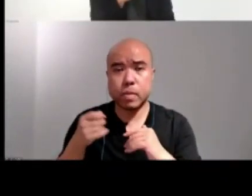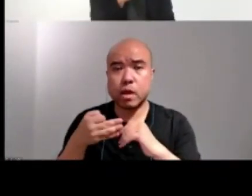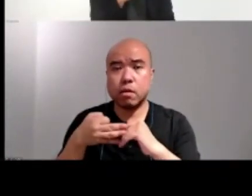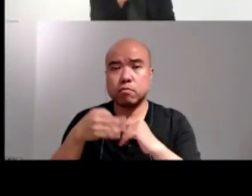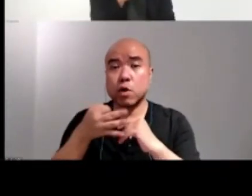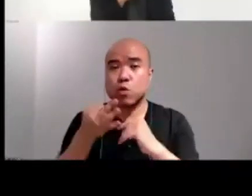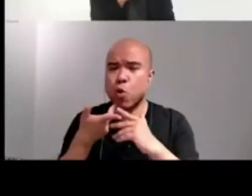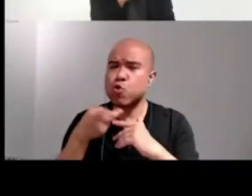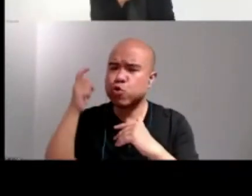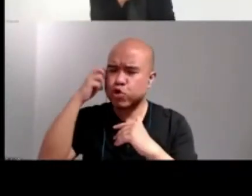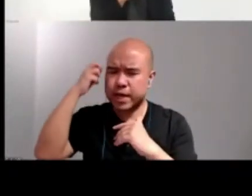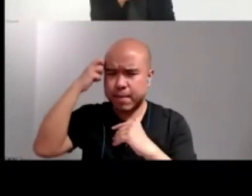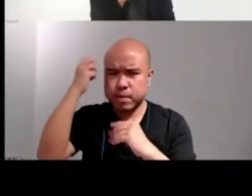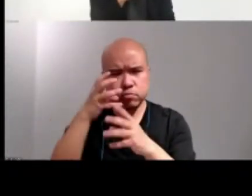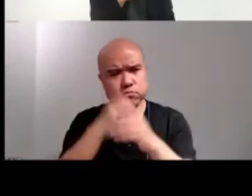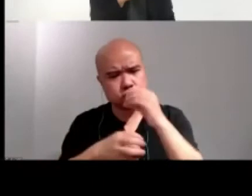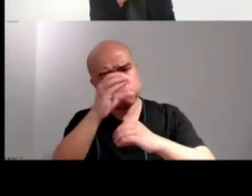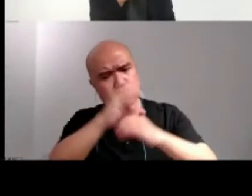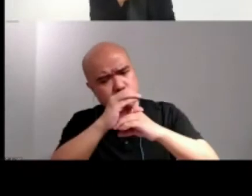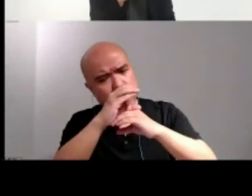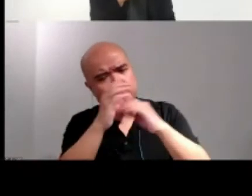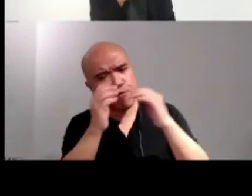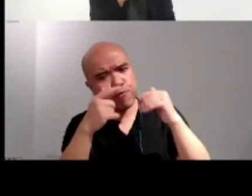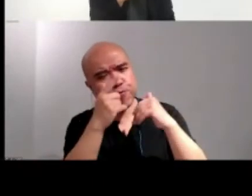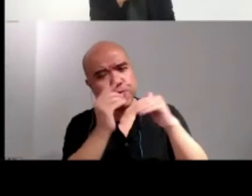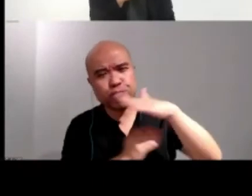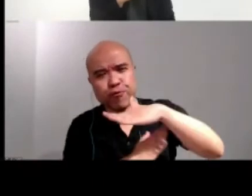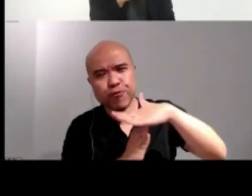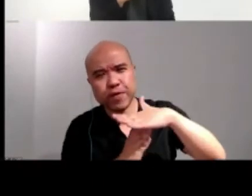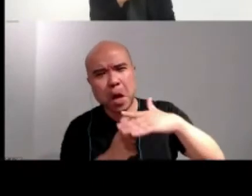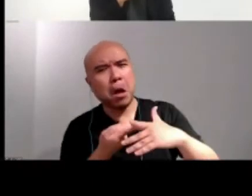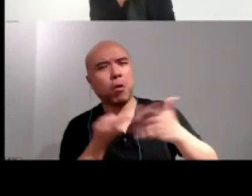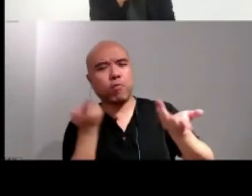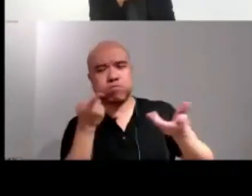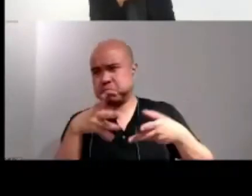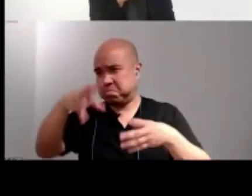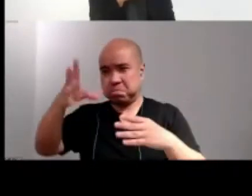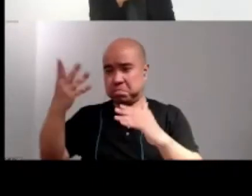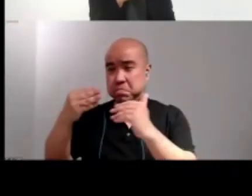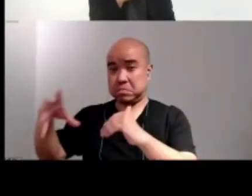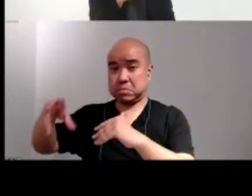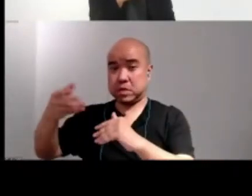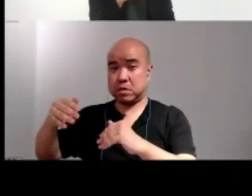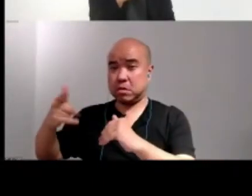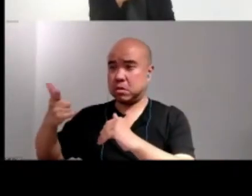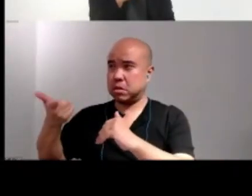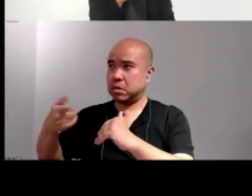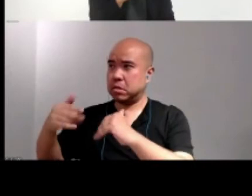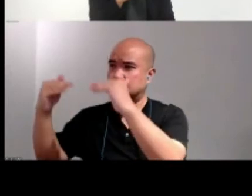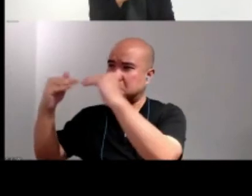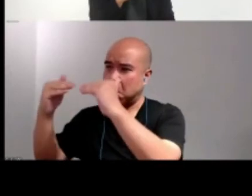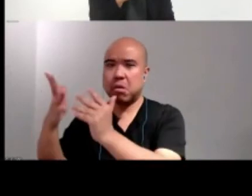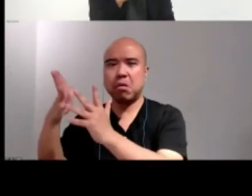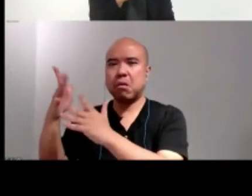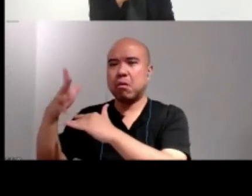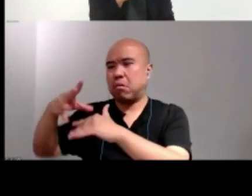房。好 surprise 係大家其實都係發覺係好難砌。真係一個好有創意先